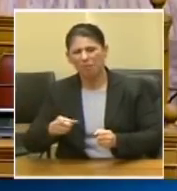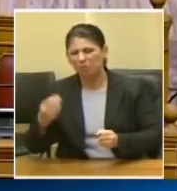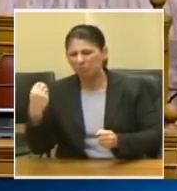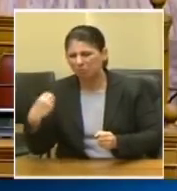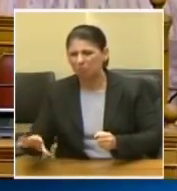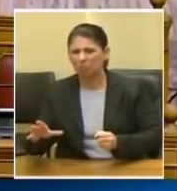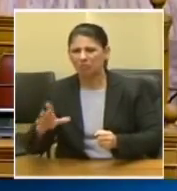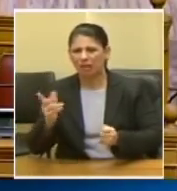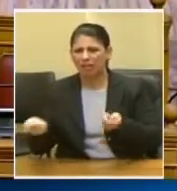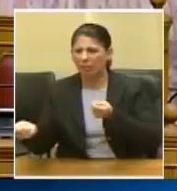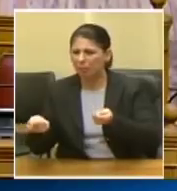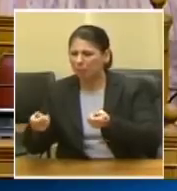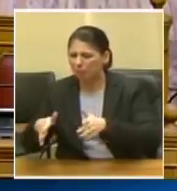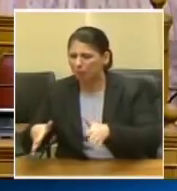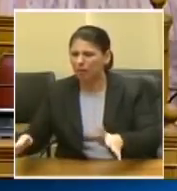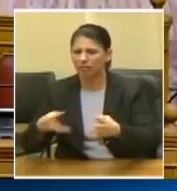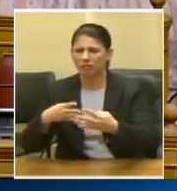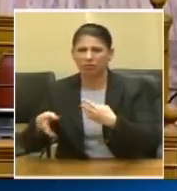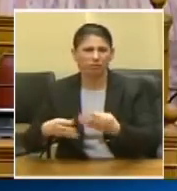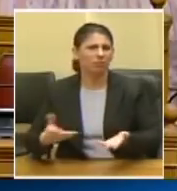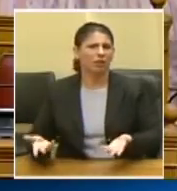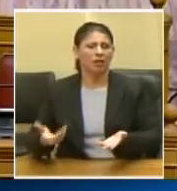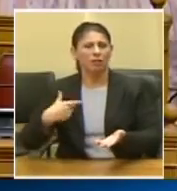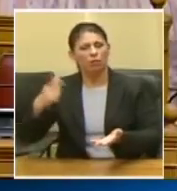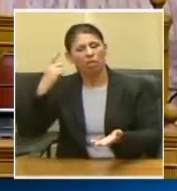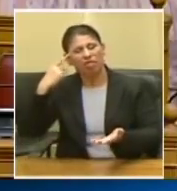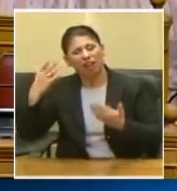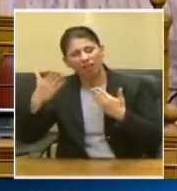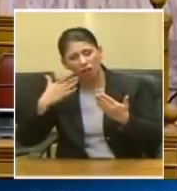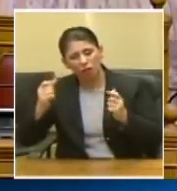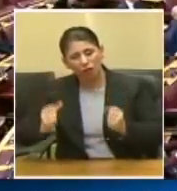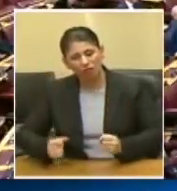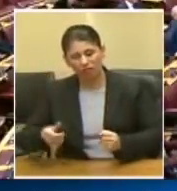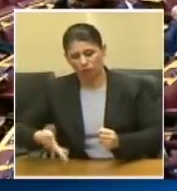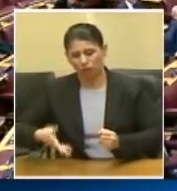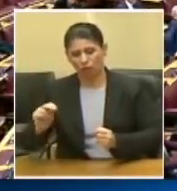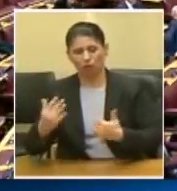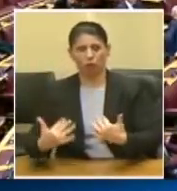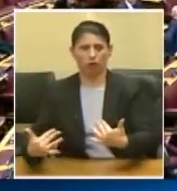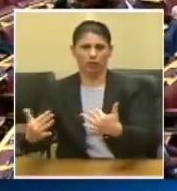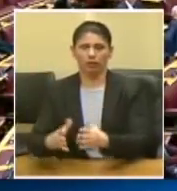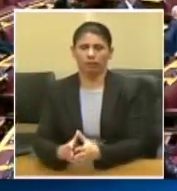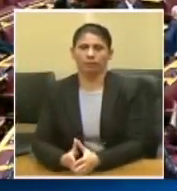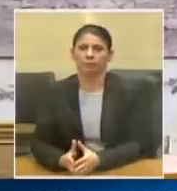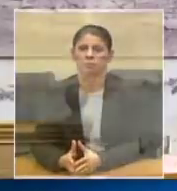συναδέλφους οι οποίοι δεν κατανοούν τη θέση τους εδώ. Σας ευχαριστώ θερμά. Ο κύριος Στογιαννίδης